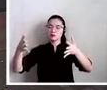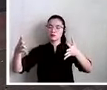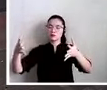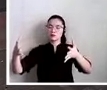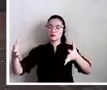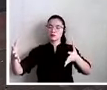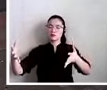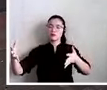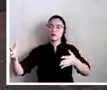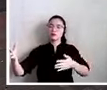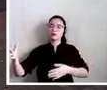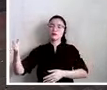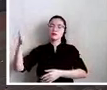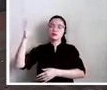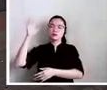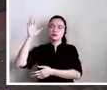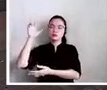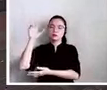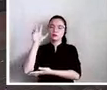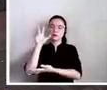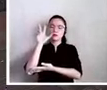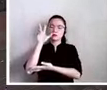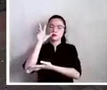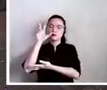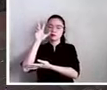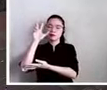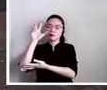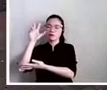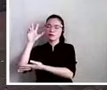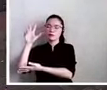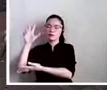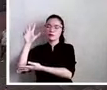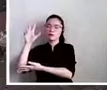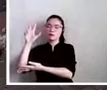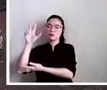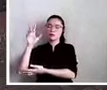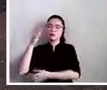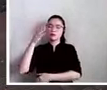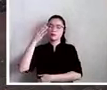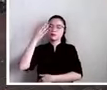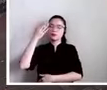Jesus sa dugma ikaw